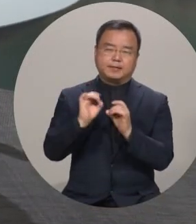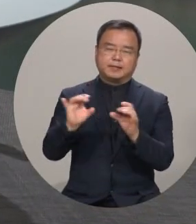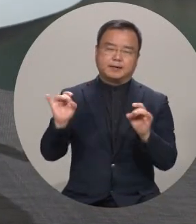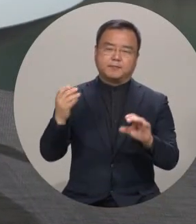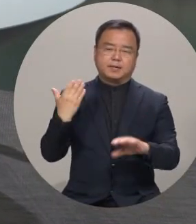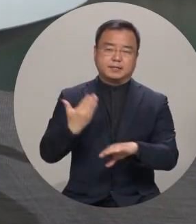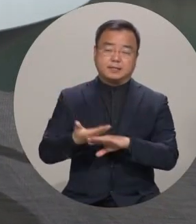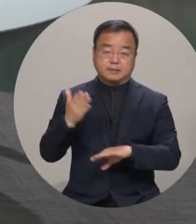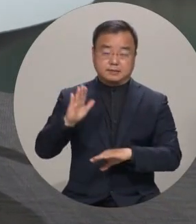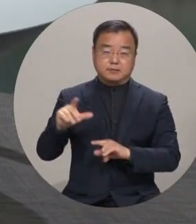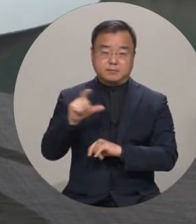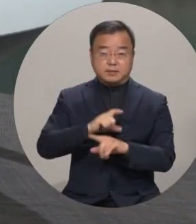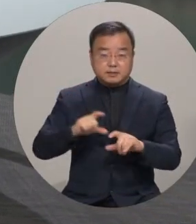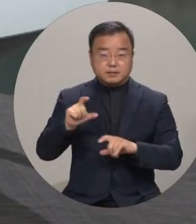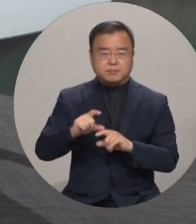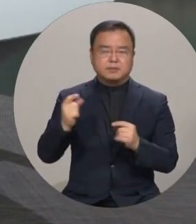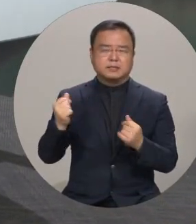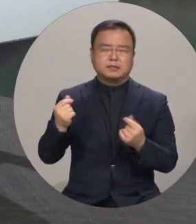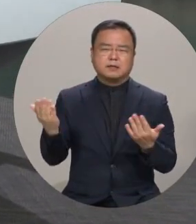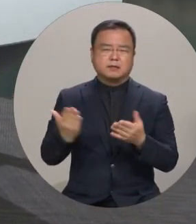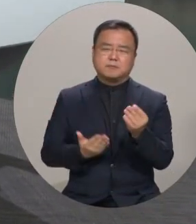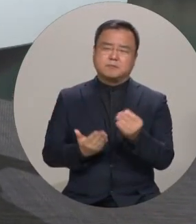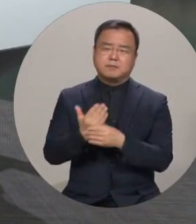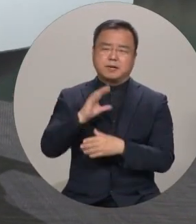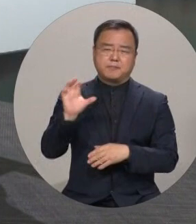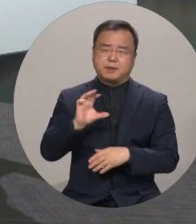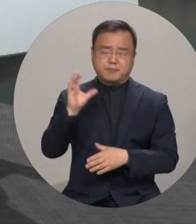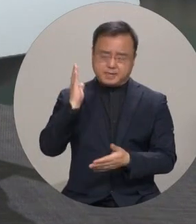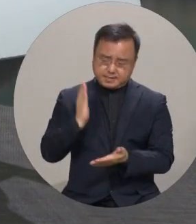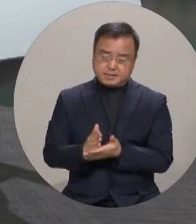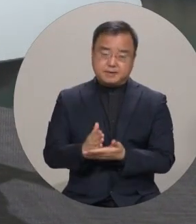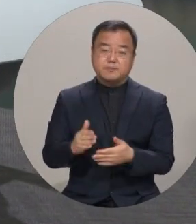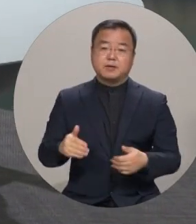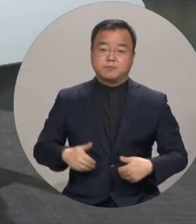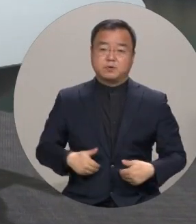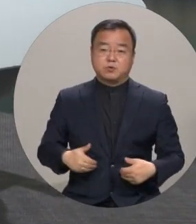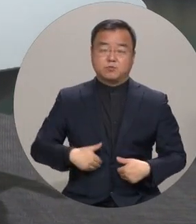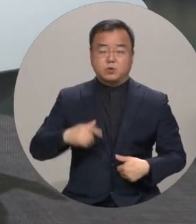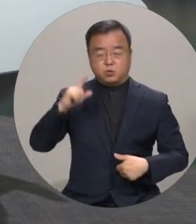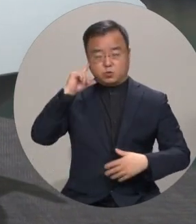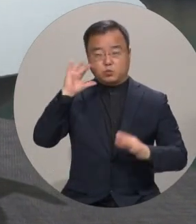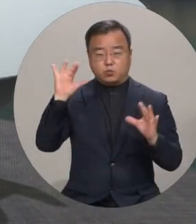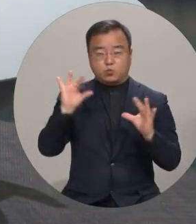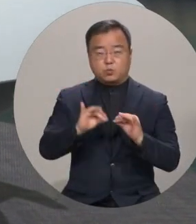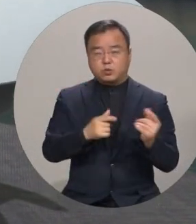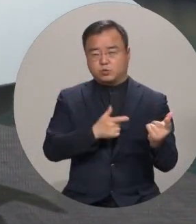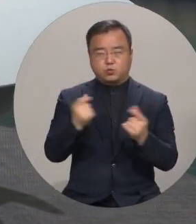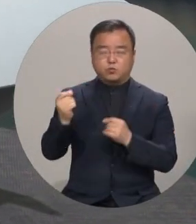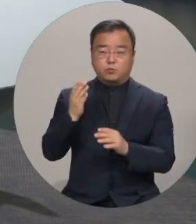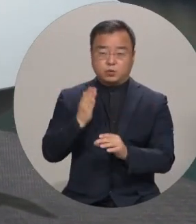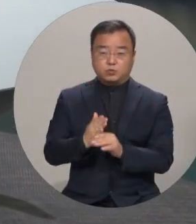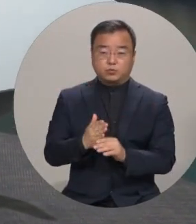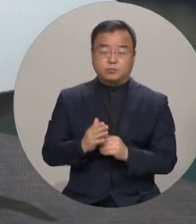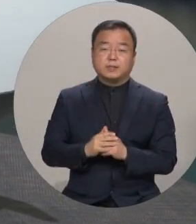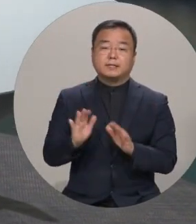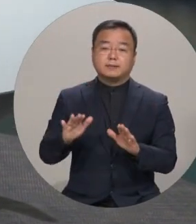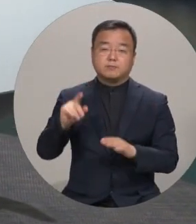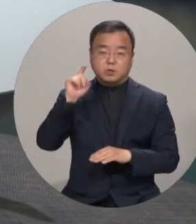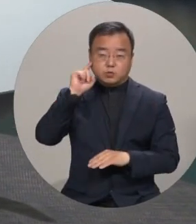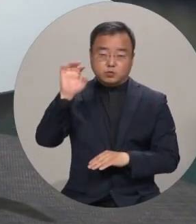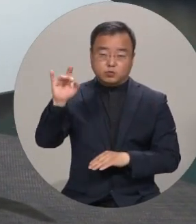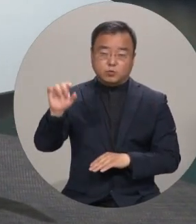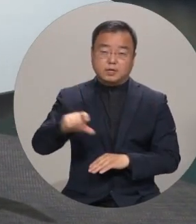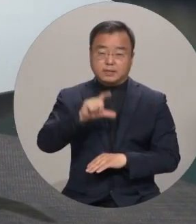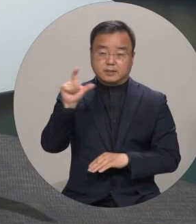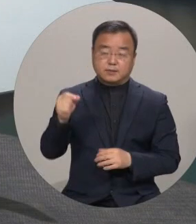달라도 더 이상은 비슷한 참사가 이어지지 말아야 된다라는 데는 모두가 뜻을 모으고 있습니다. 이번 추모의 달